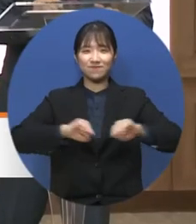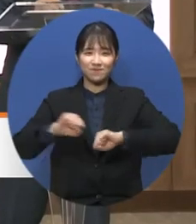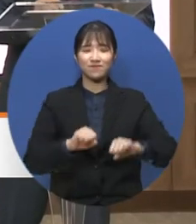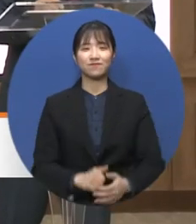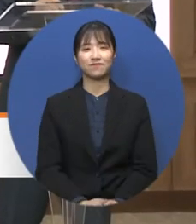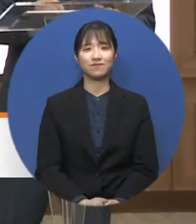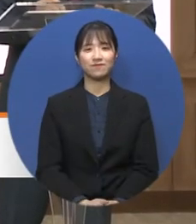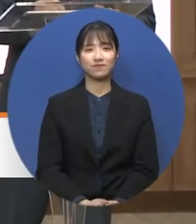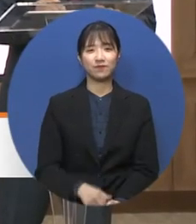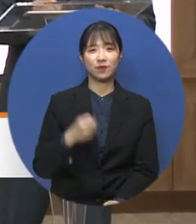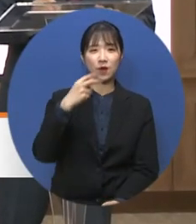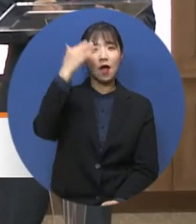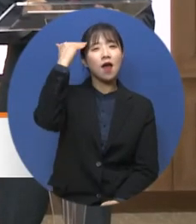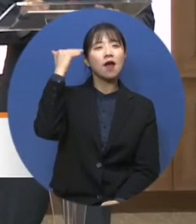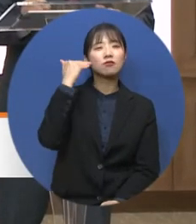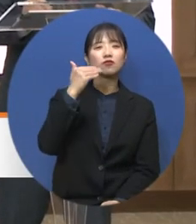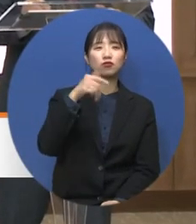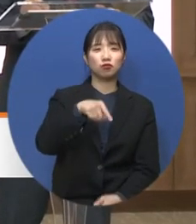전라남도와